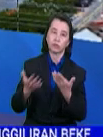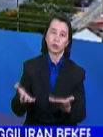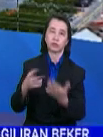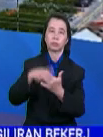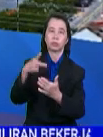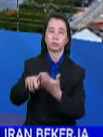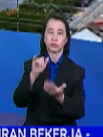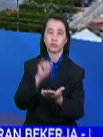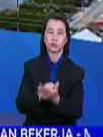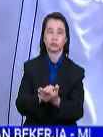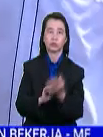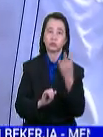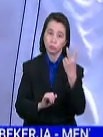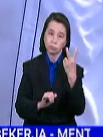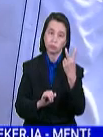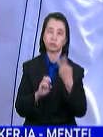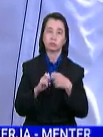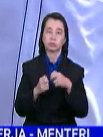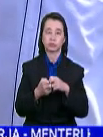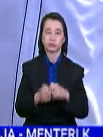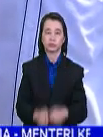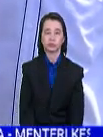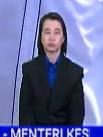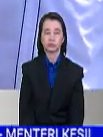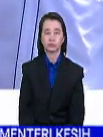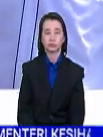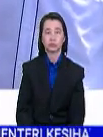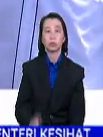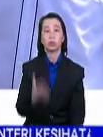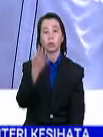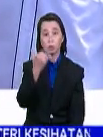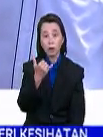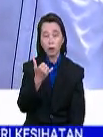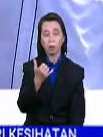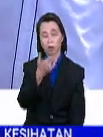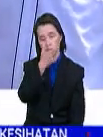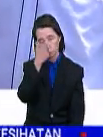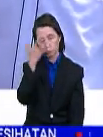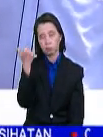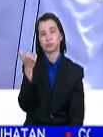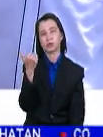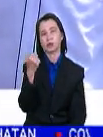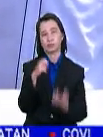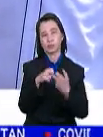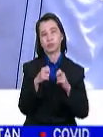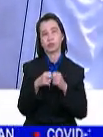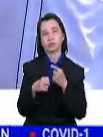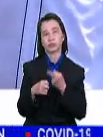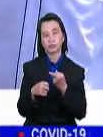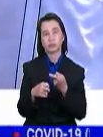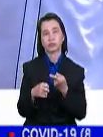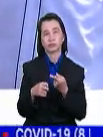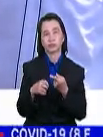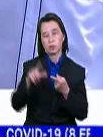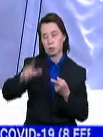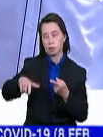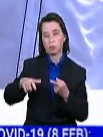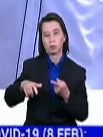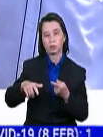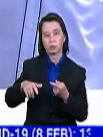berkenaan ini disebabkan oleh Habil ke